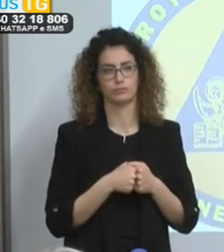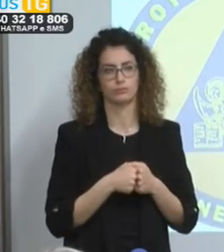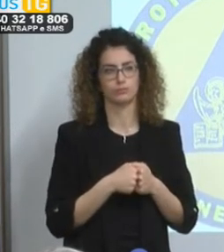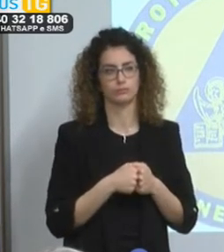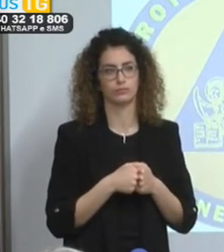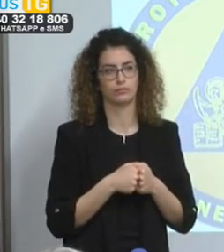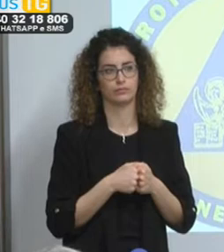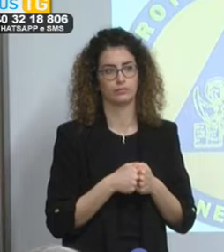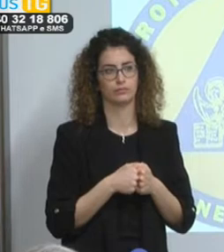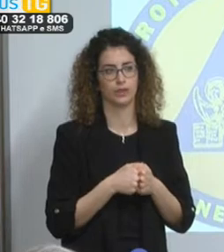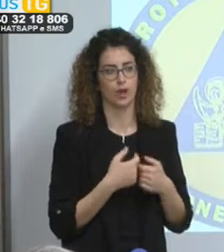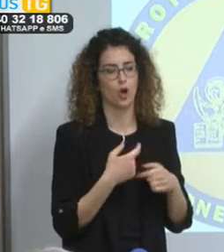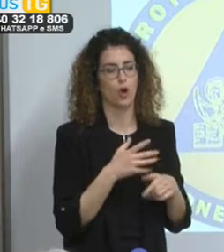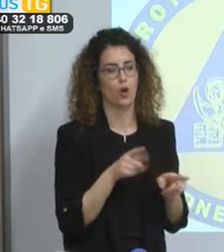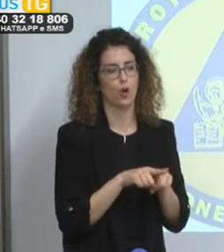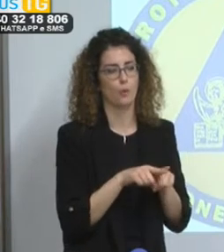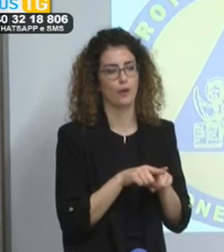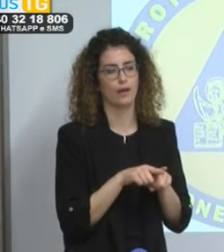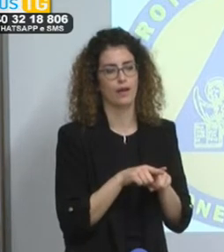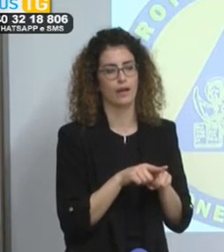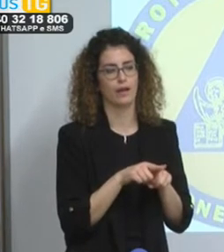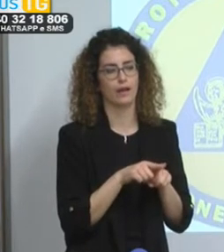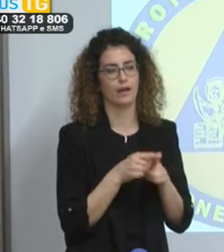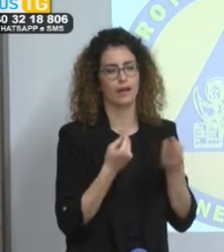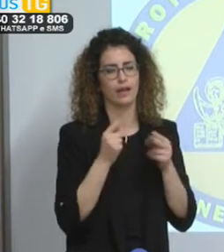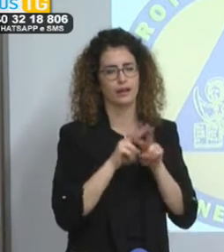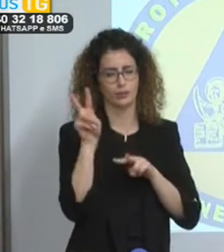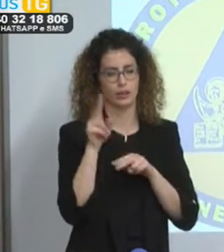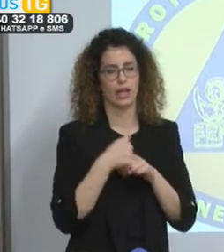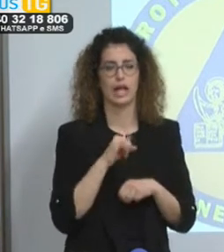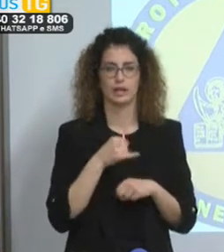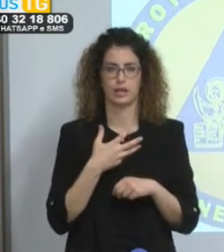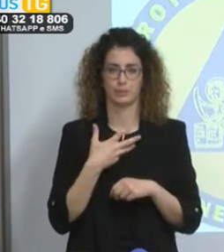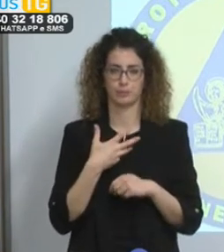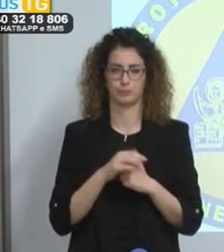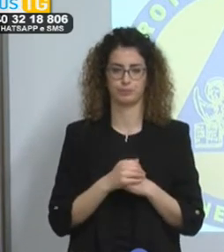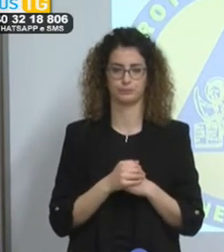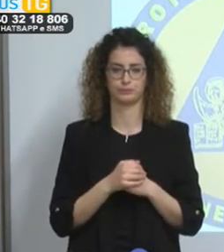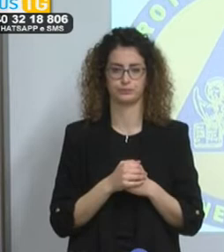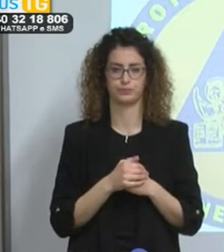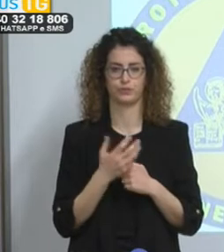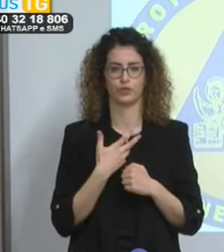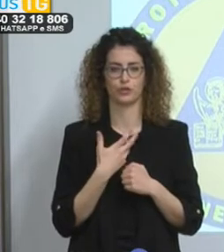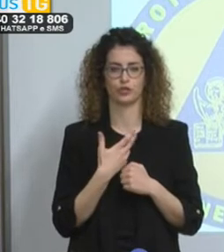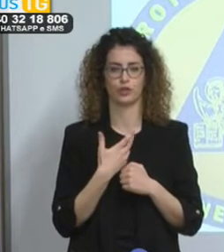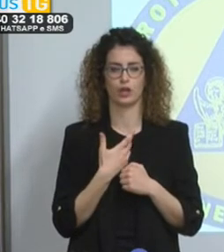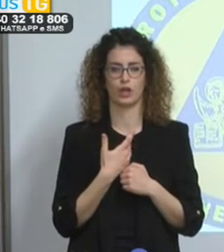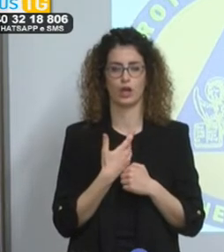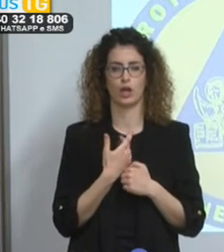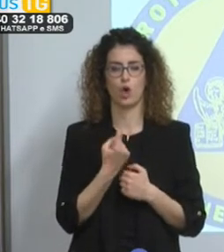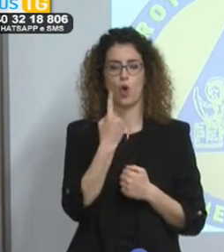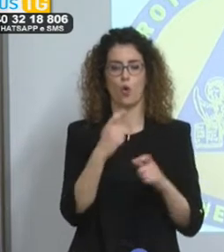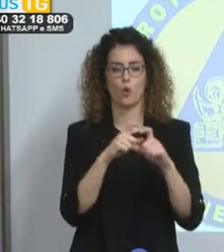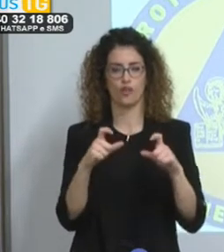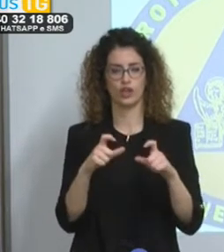Sarebbe con milioni davanti, come erano i calcolatori nazionali, insomma. Sì, ma considerate la roba che se noi avessimo anche la fornitura di un vaccino al giorno